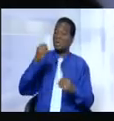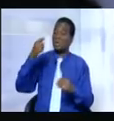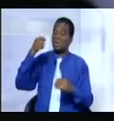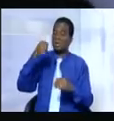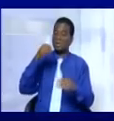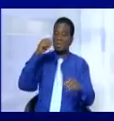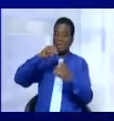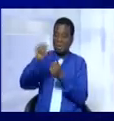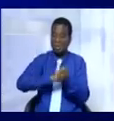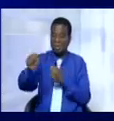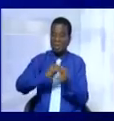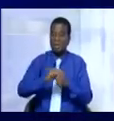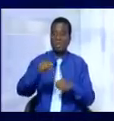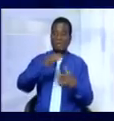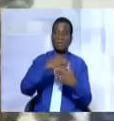sa destitution.